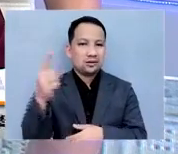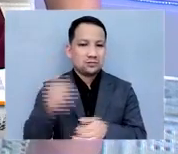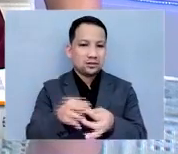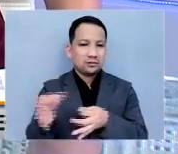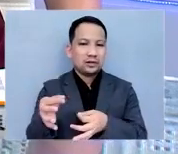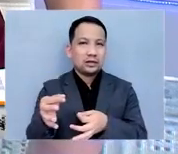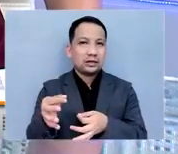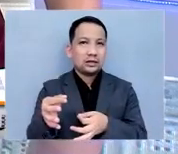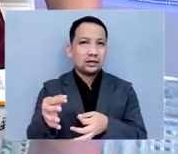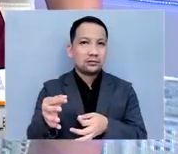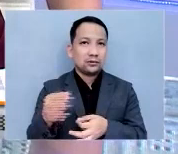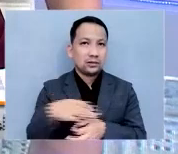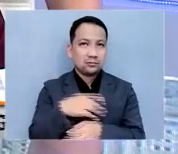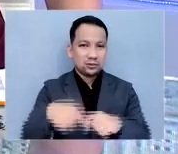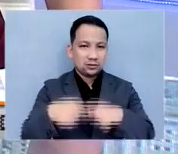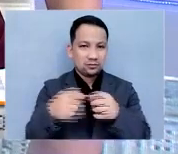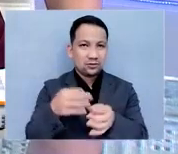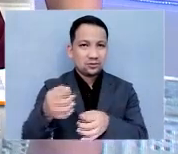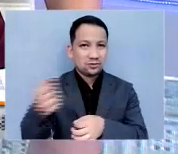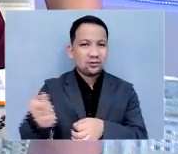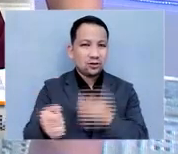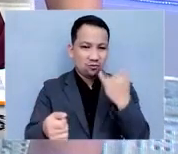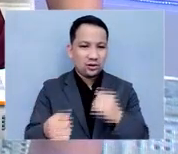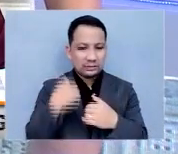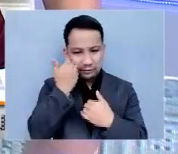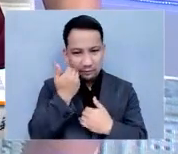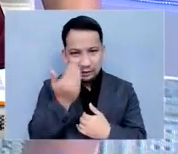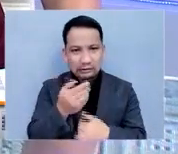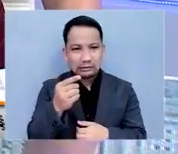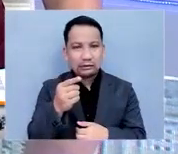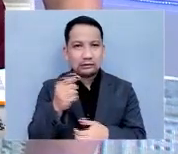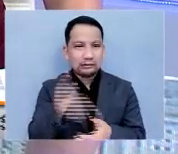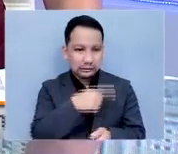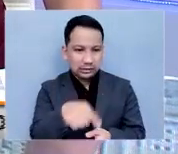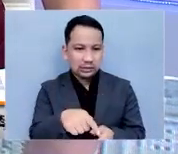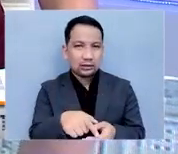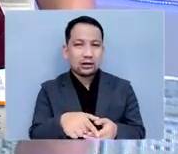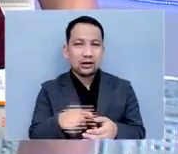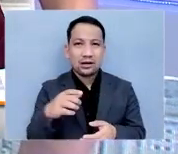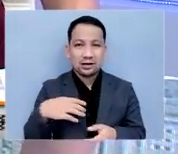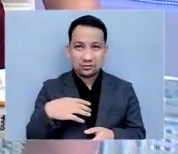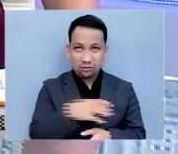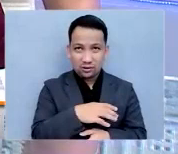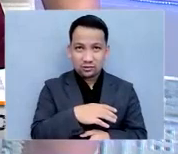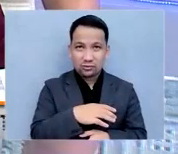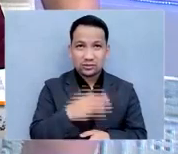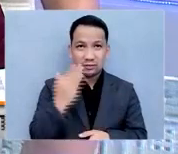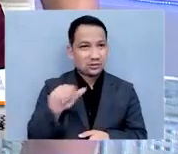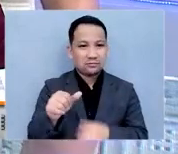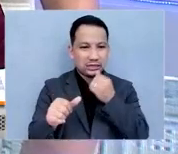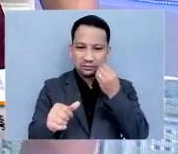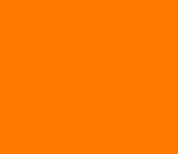sa kahihiyan na ang Kamara dahil sa pagmamatigas ni Teves na huwag umuwi sa bansa. Nasa frontline ng balitang yan, si